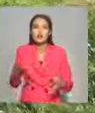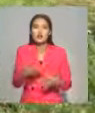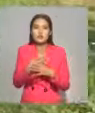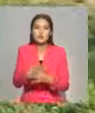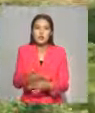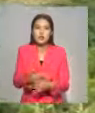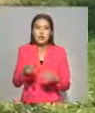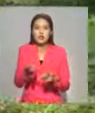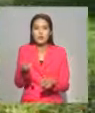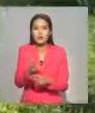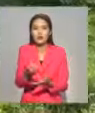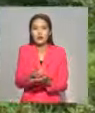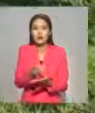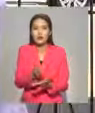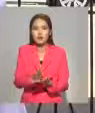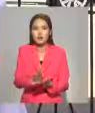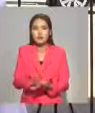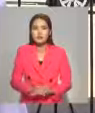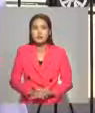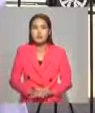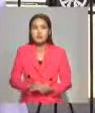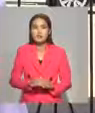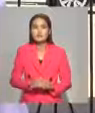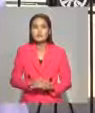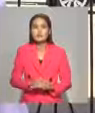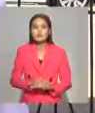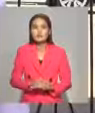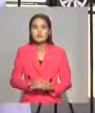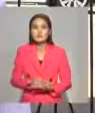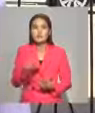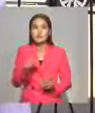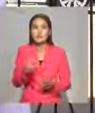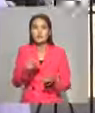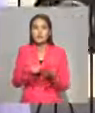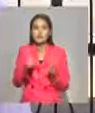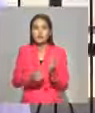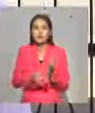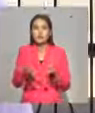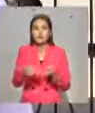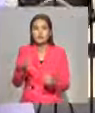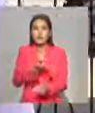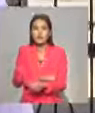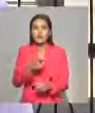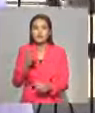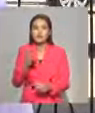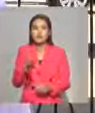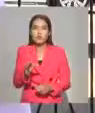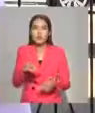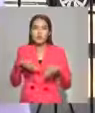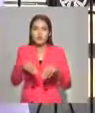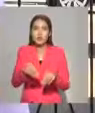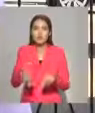алма өсіріледі екен. 2022-де біздерде 216 гектар алма бақтары